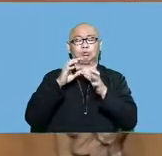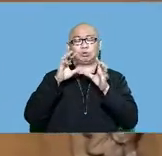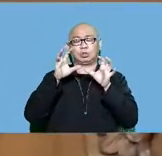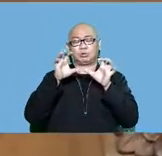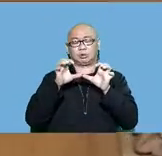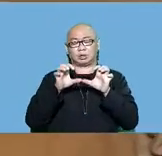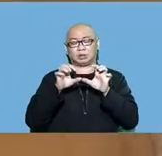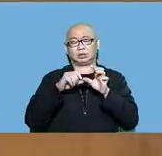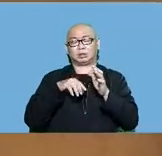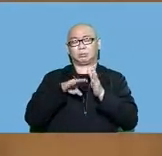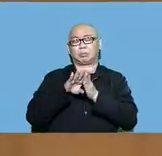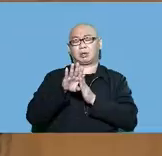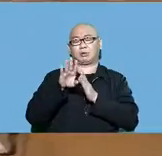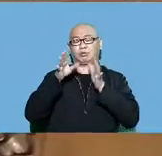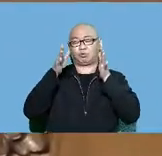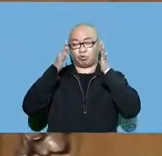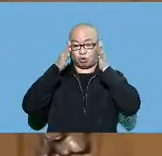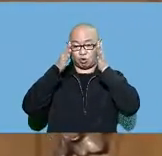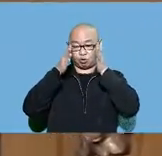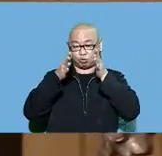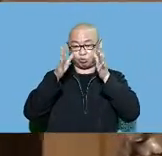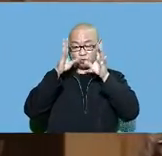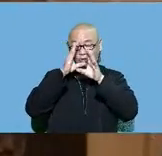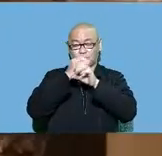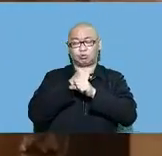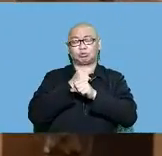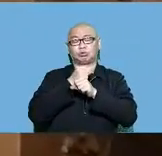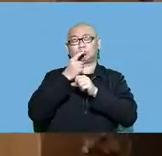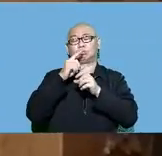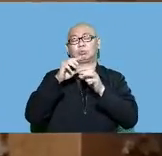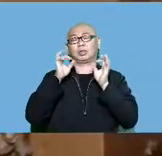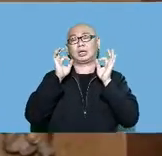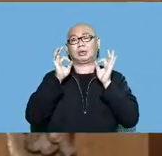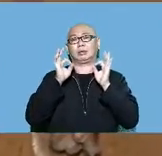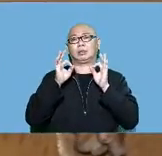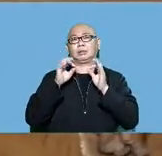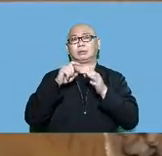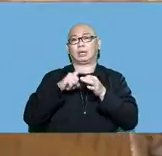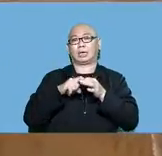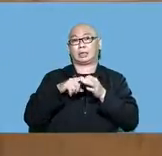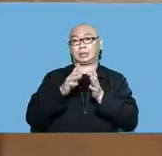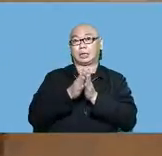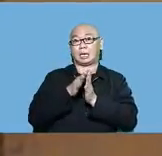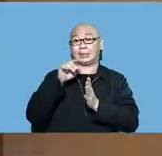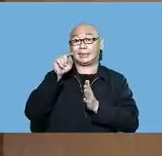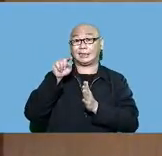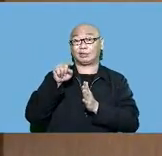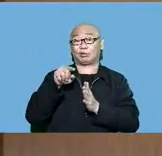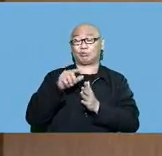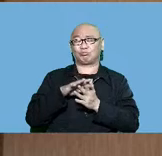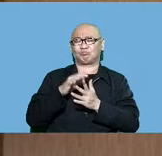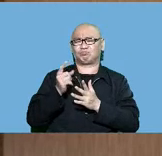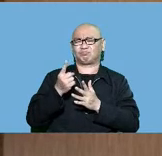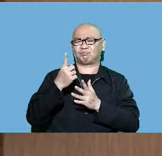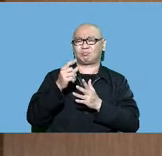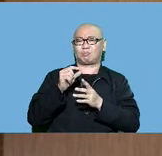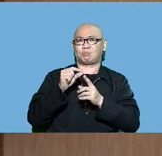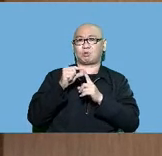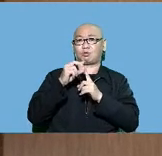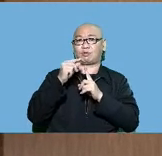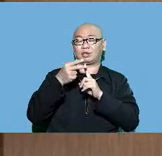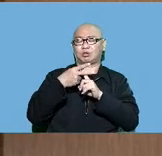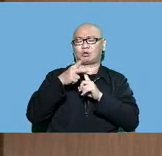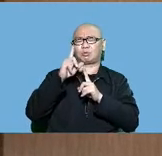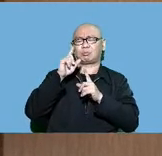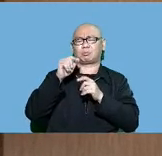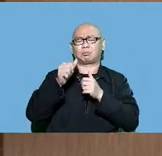semakin fokus pada bidang akademik. Berkaitan dengan itu, peran profesor akan lebih banyak